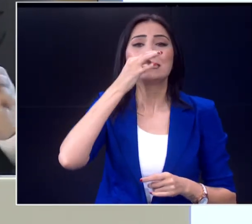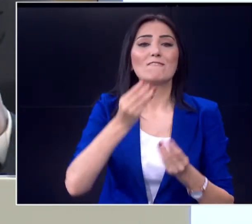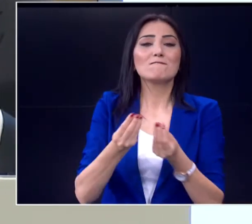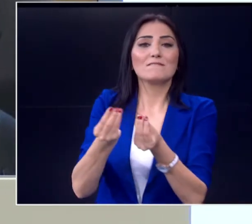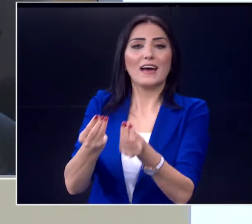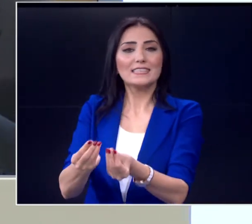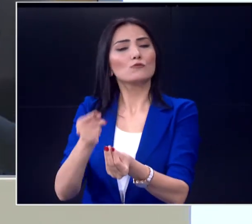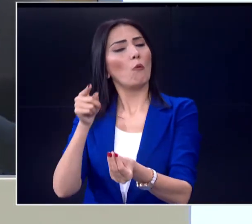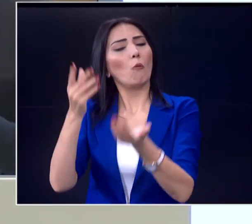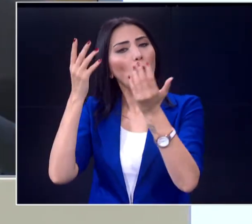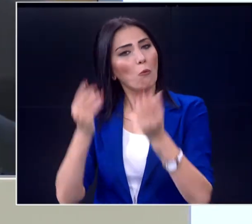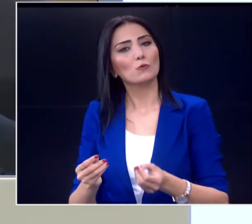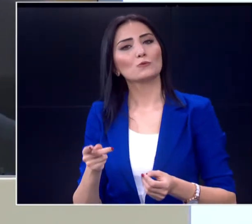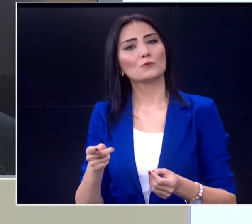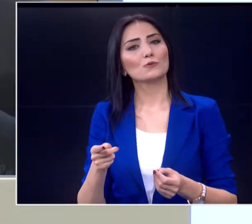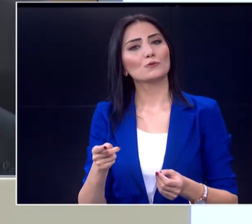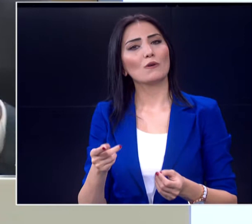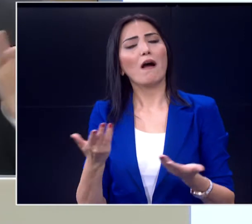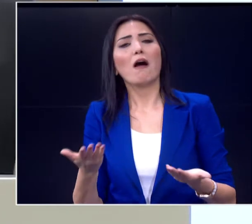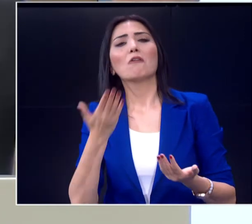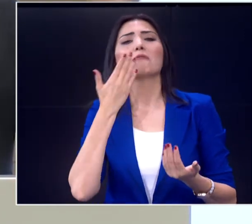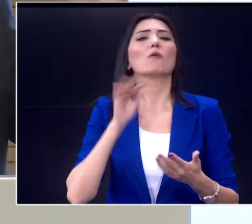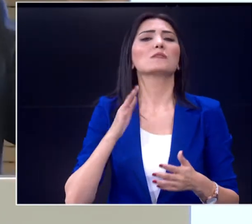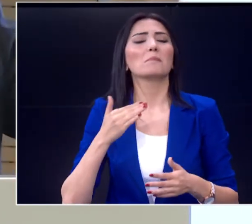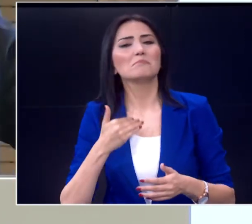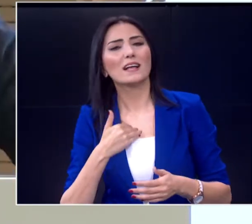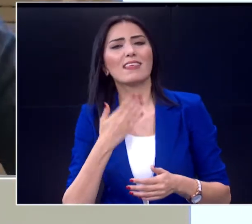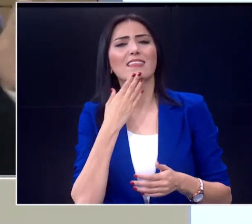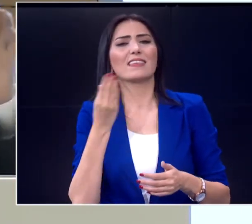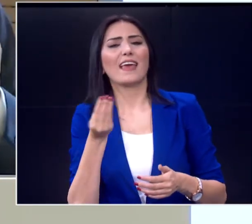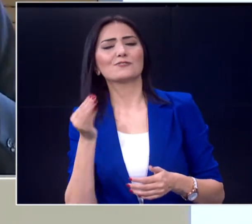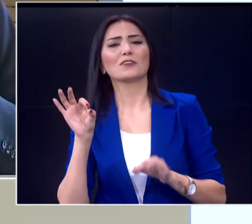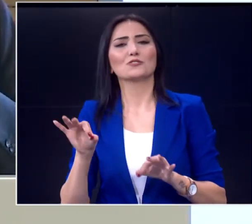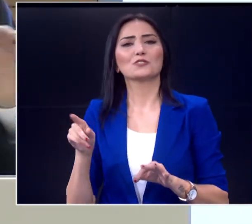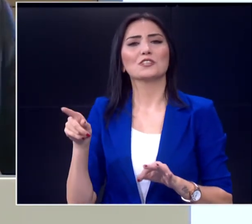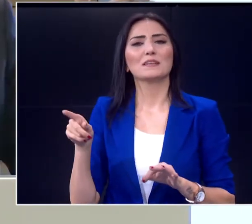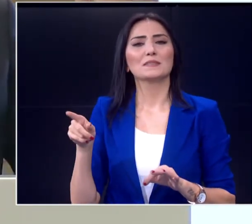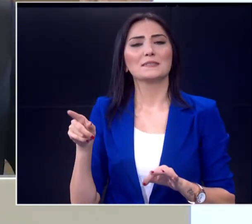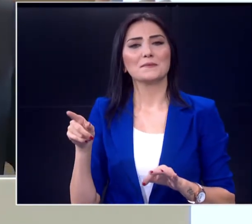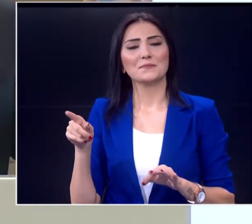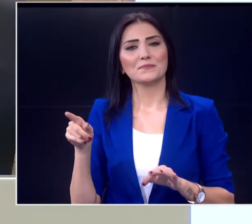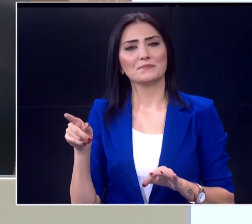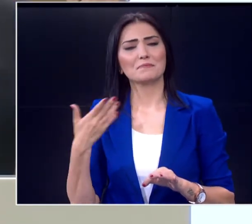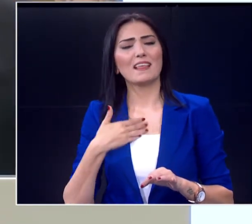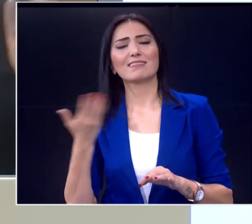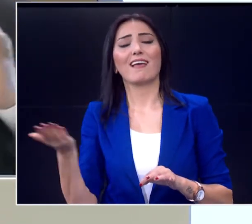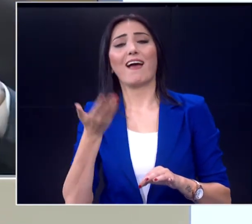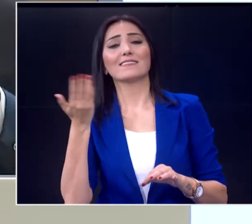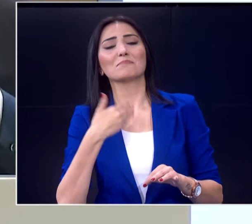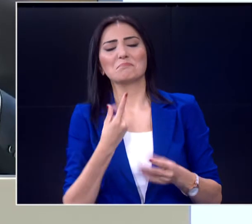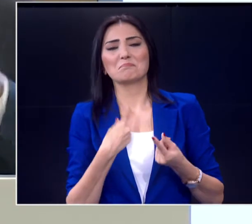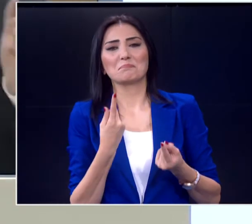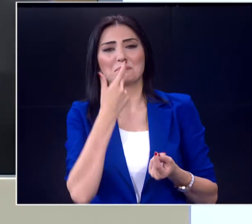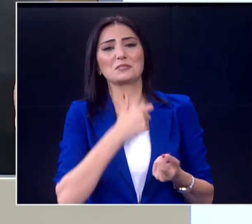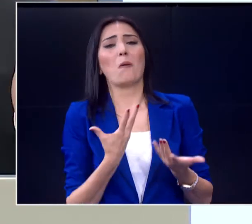ettiyse o da olur. Ha yoksa ya ben işte gençler şimdi ya bizden nerede bir şey